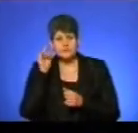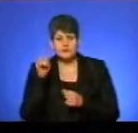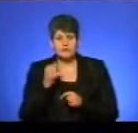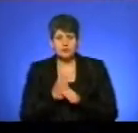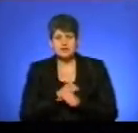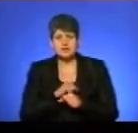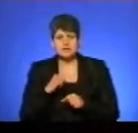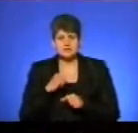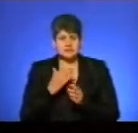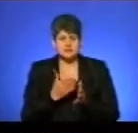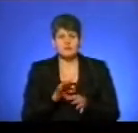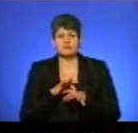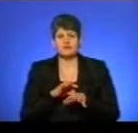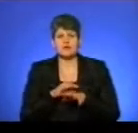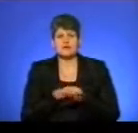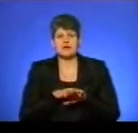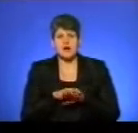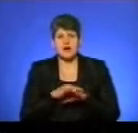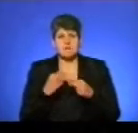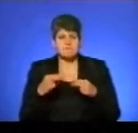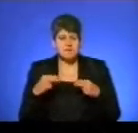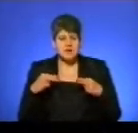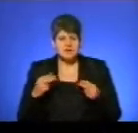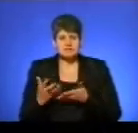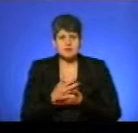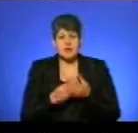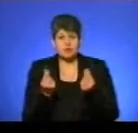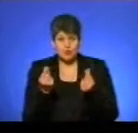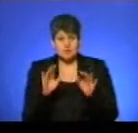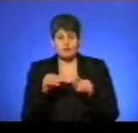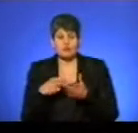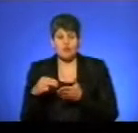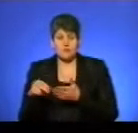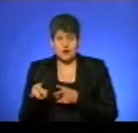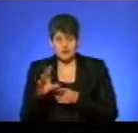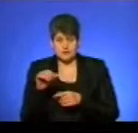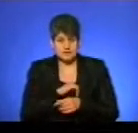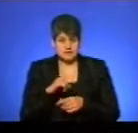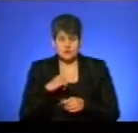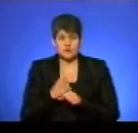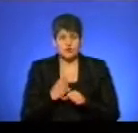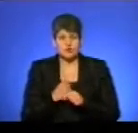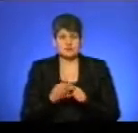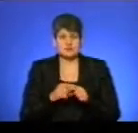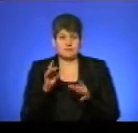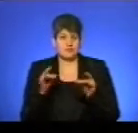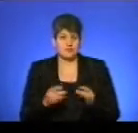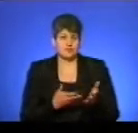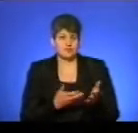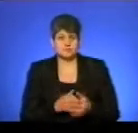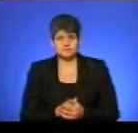самі власноручно. Проводять ярмарки в школі, дітки попередньо збирають кошти, потім купляють це все самі і самі це все роблять, формують, пакують.